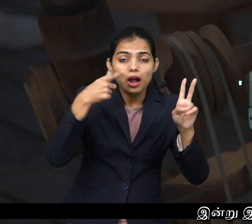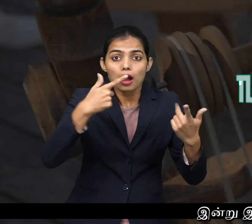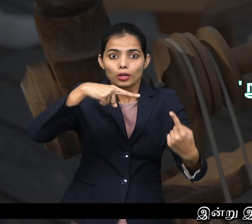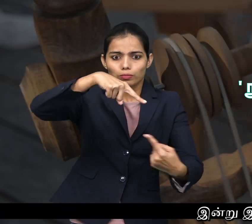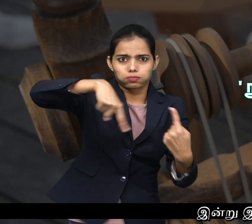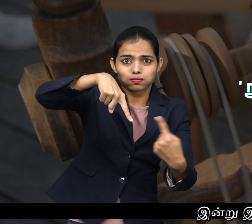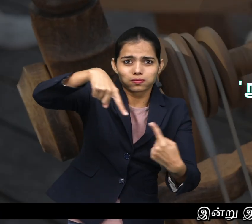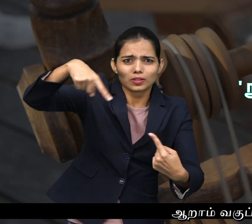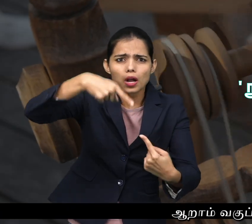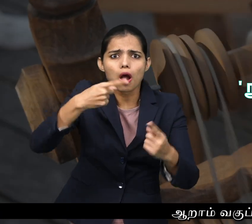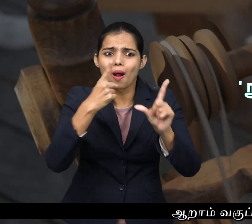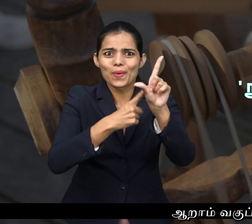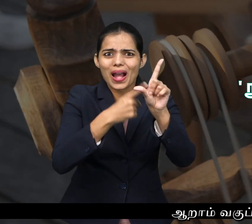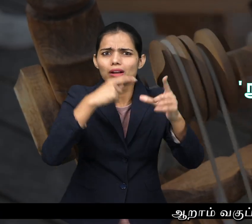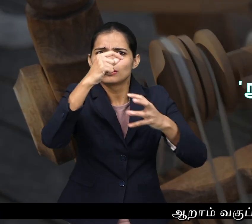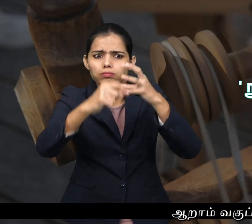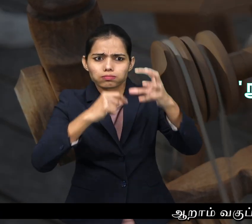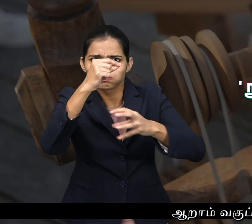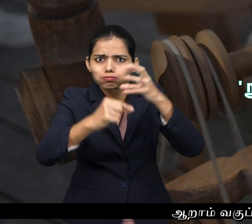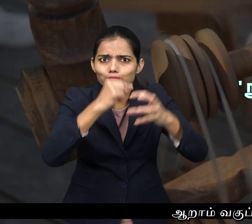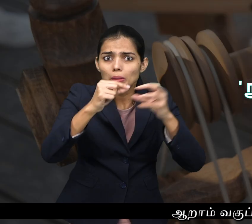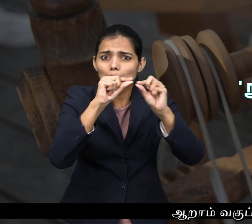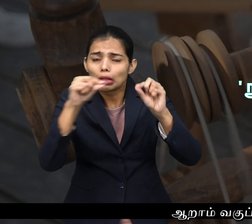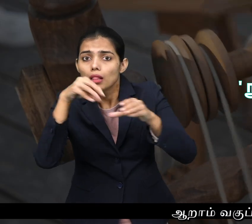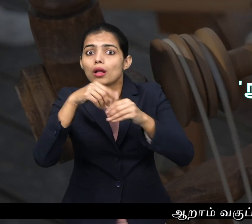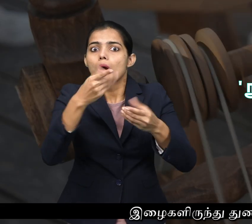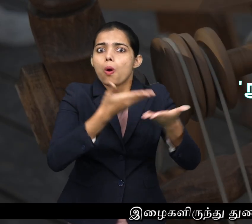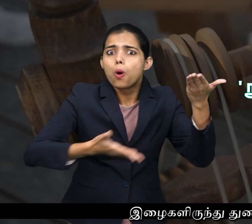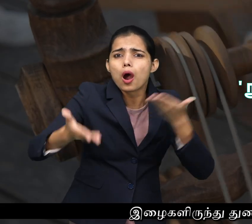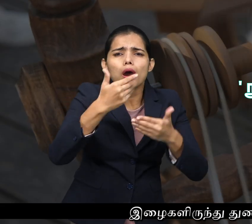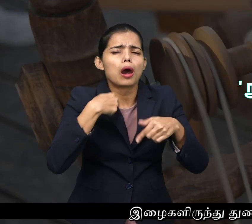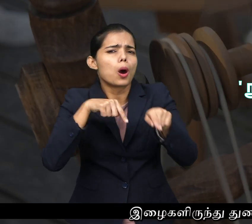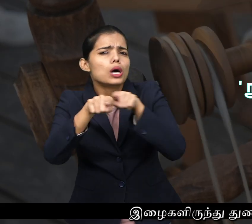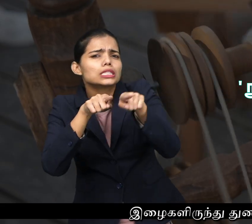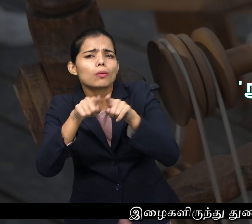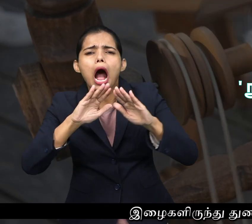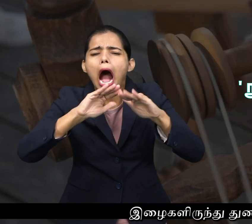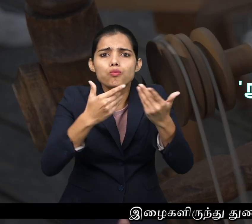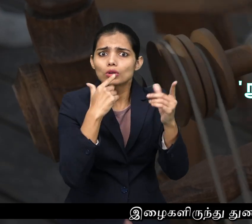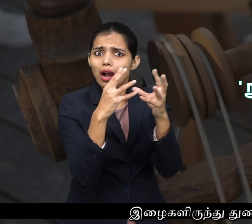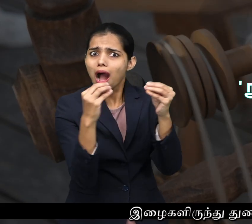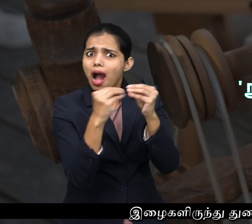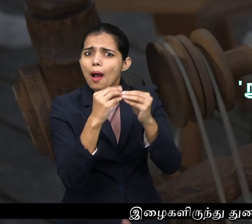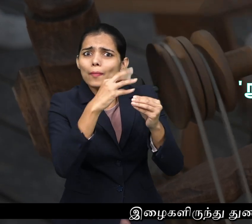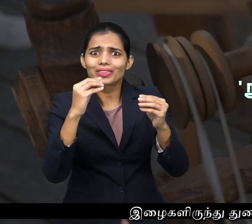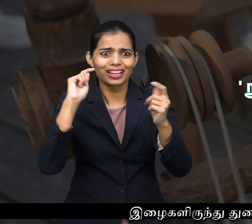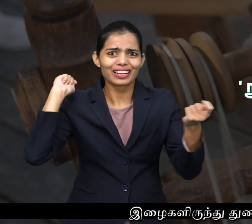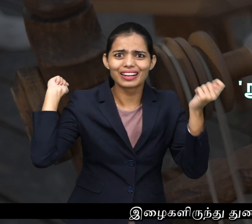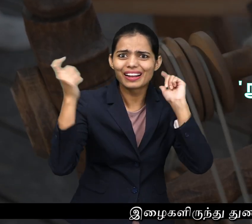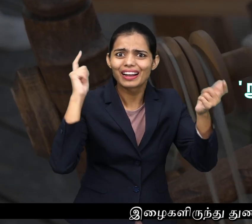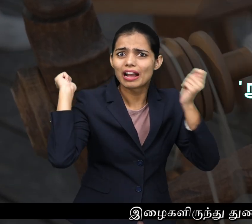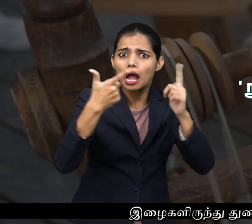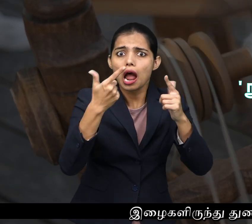இன்று இந்த காணொளியில் 6ஆம் வகுப்பு அறிவியல் பாடத்தில் இழைகளிலிருந்து துணி வரை என்ற